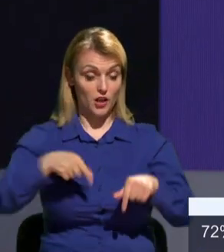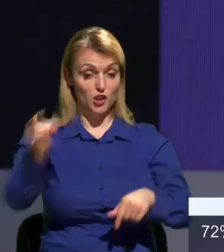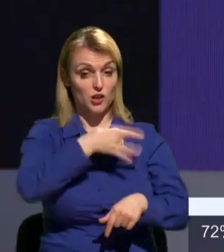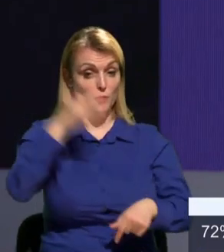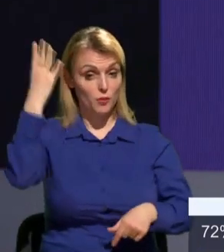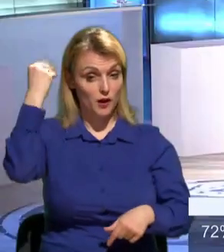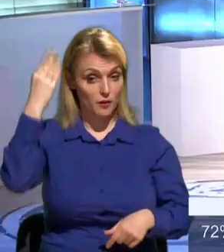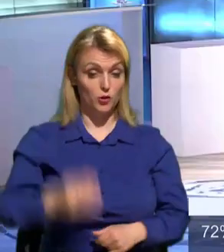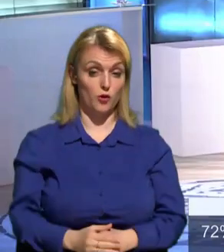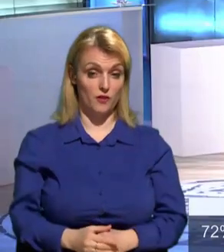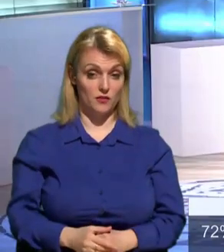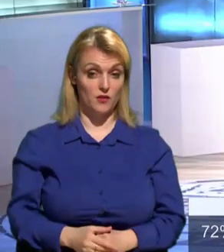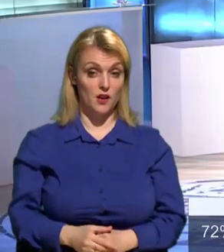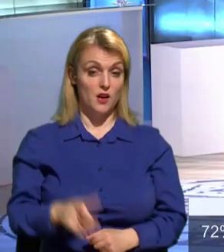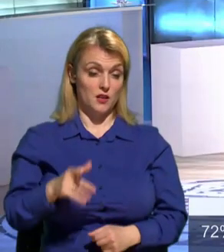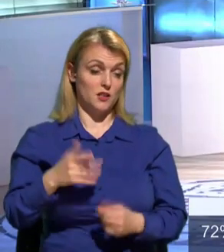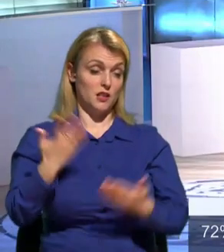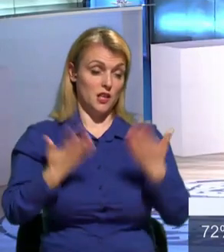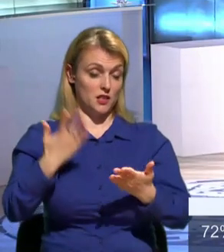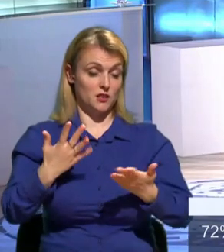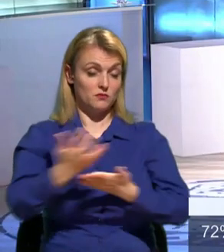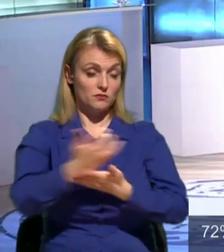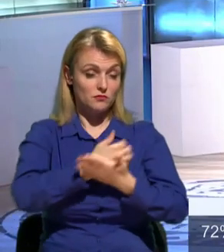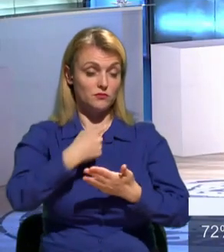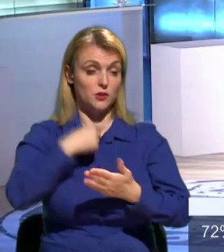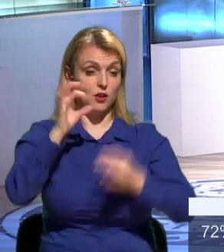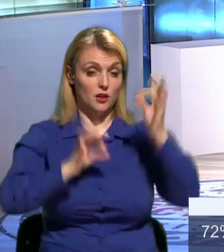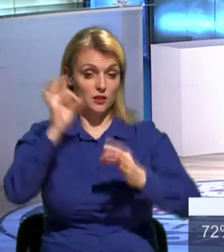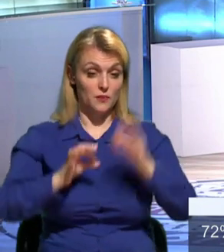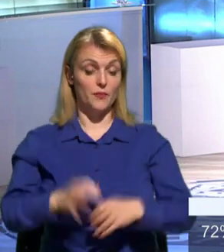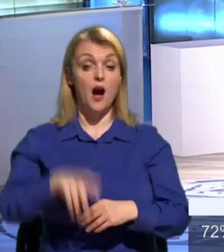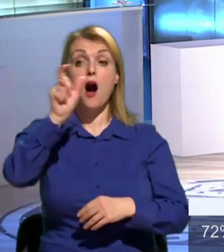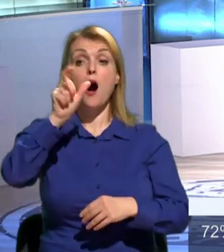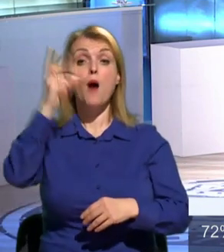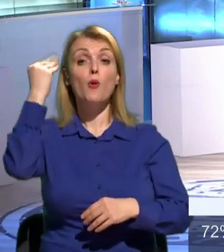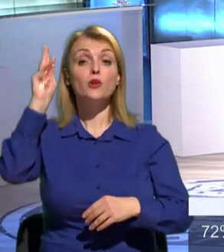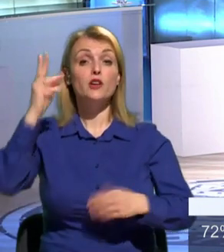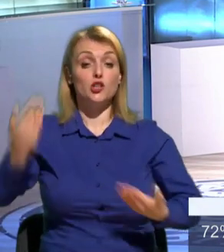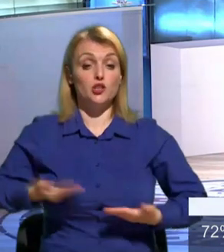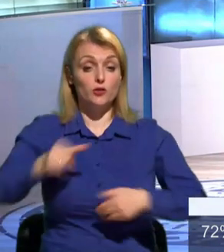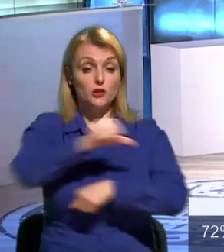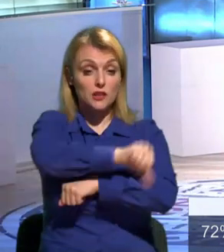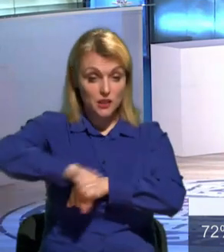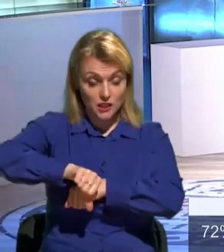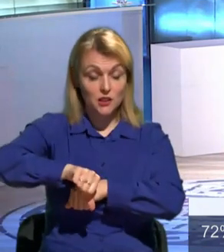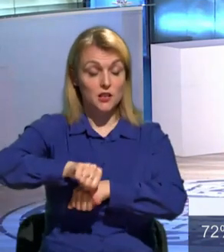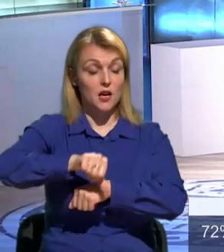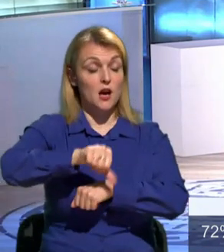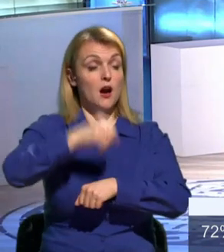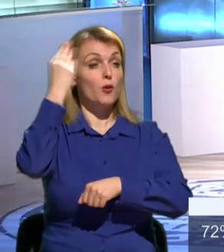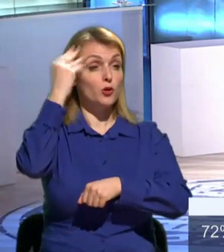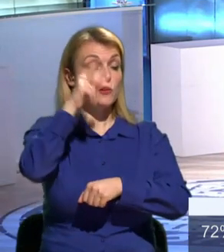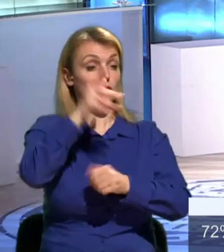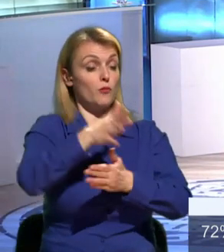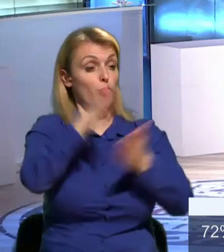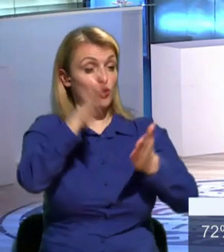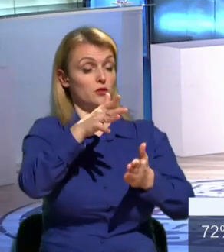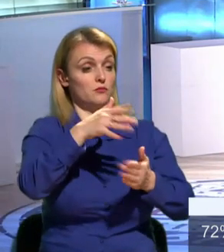Moldova. Diaspora a susținut-o pe candidata PAS, Maia Sandu.